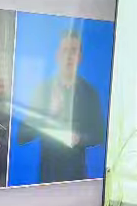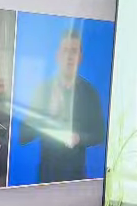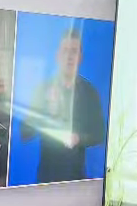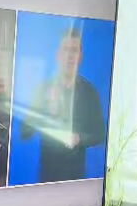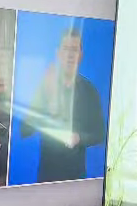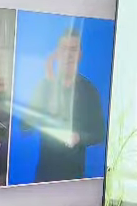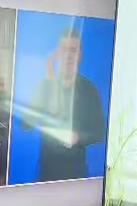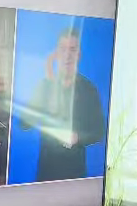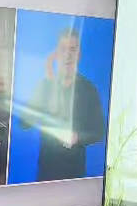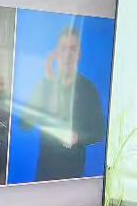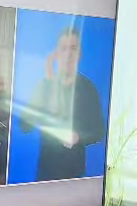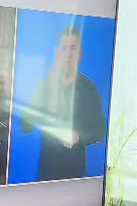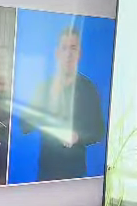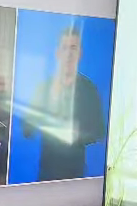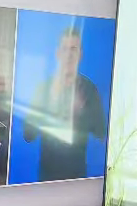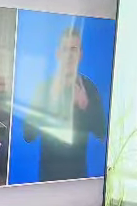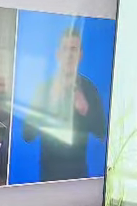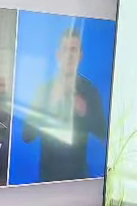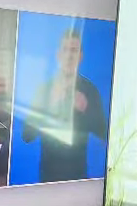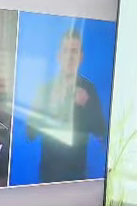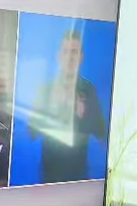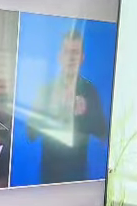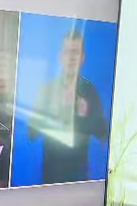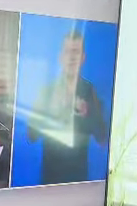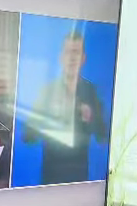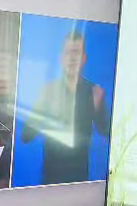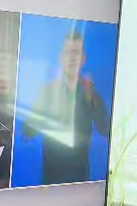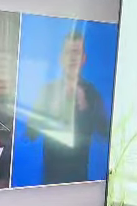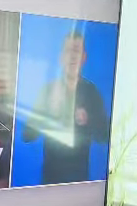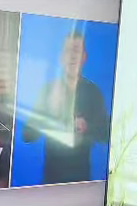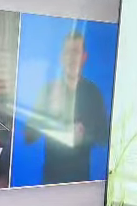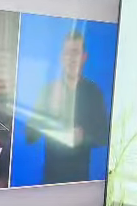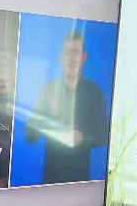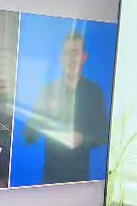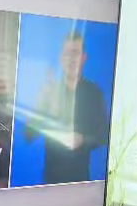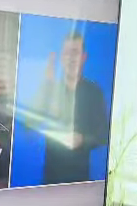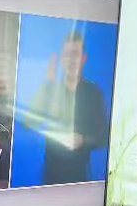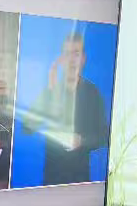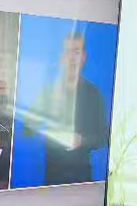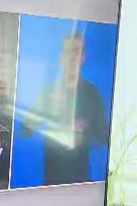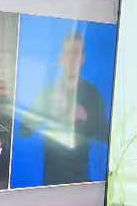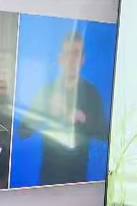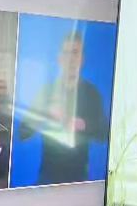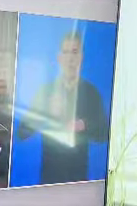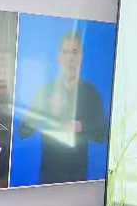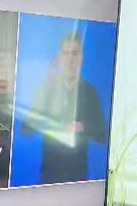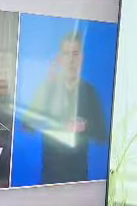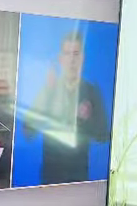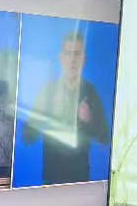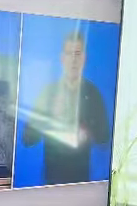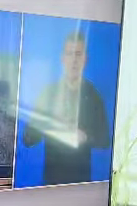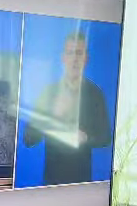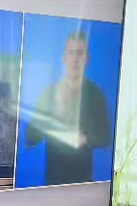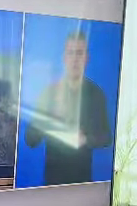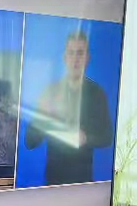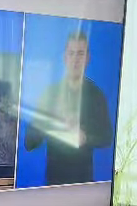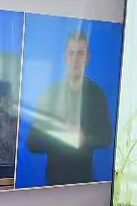projekta strateškim investicijskim projektom, te shodno tome predlažemo Vladi donošenje predmetne odluke. Hvala.